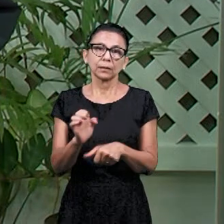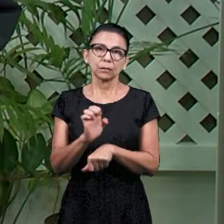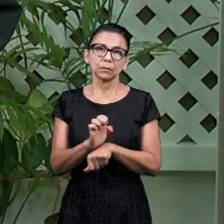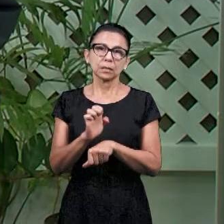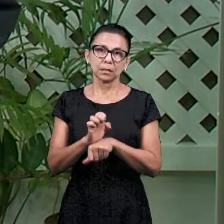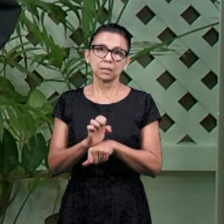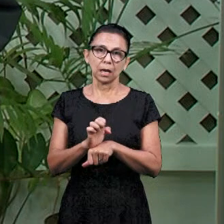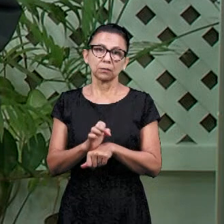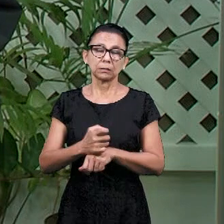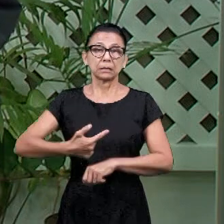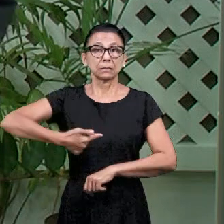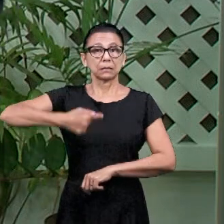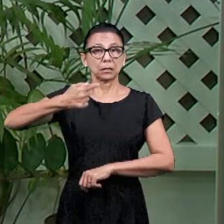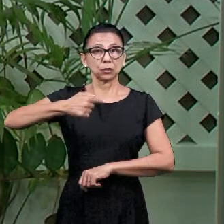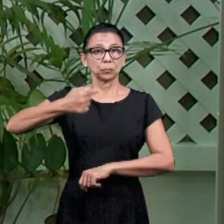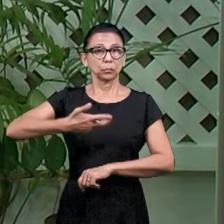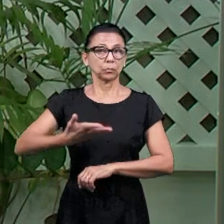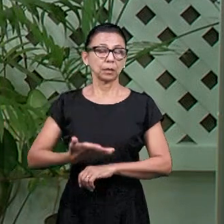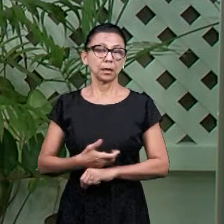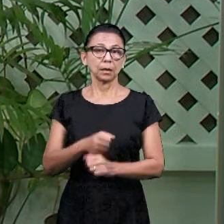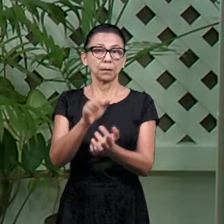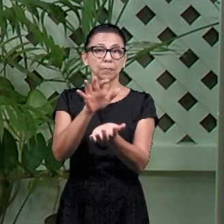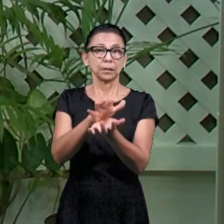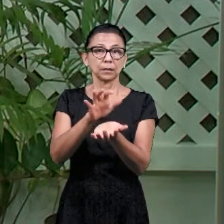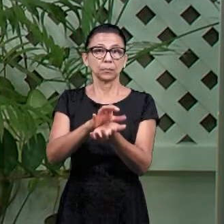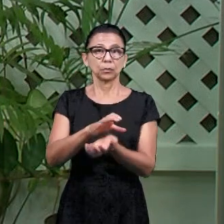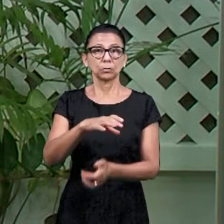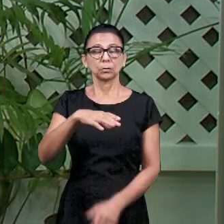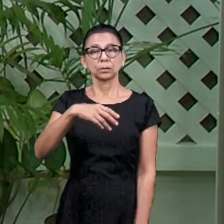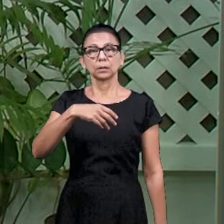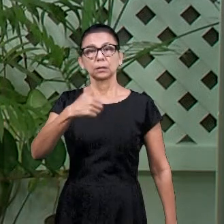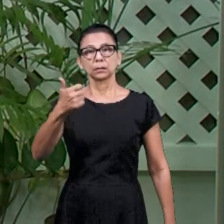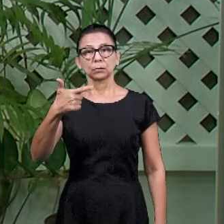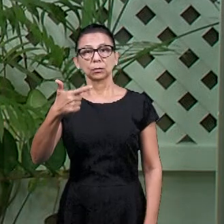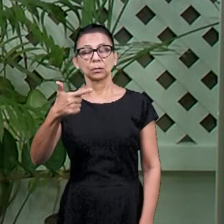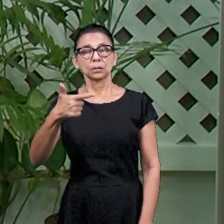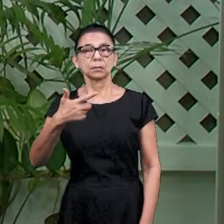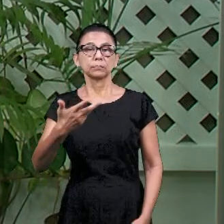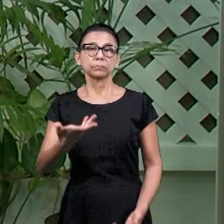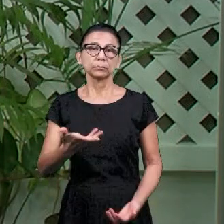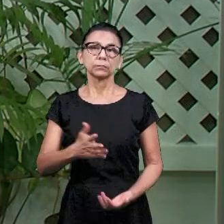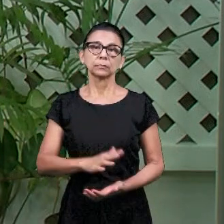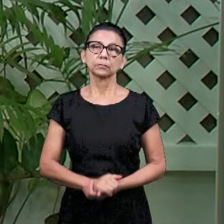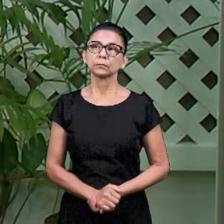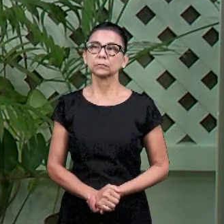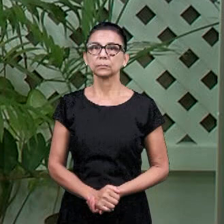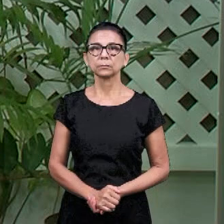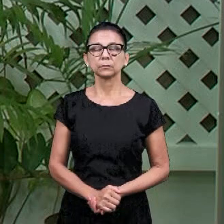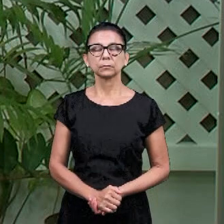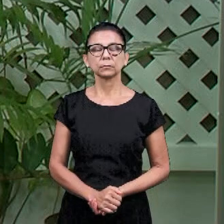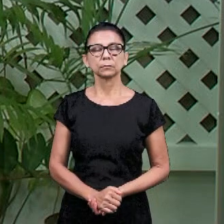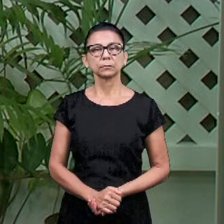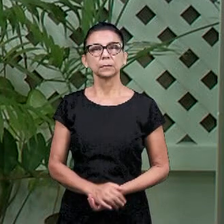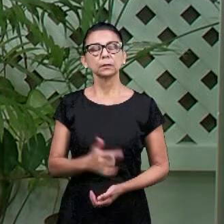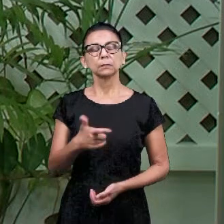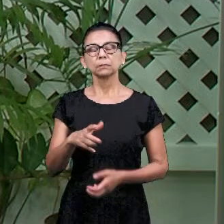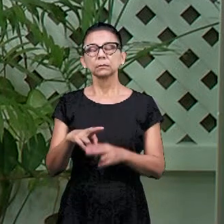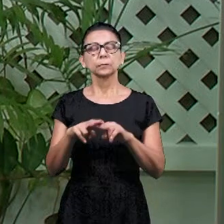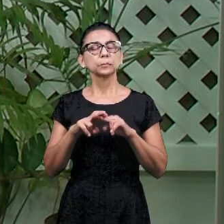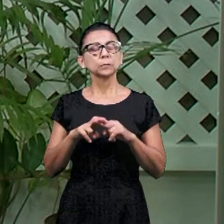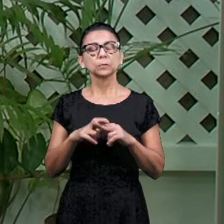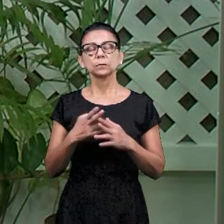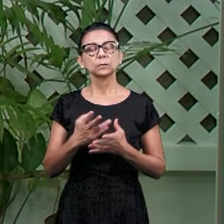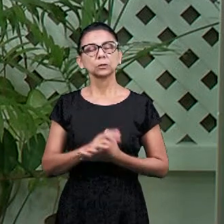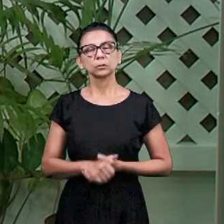C'est un État qui a condition, il est 5e place ici. Pernambuco est